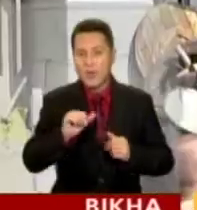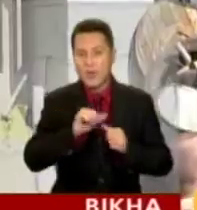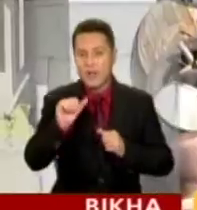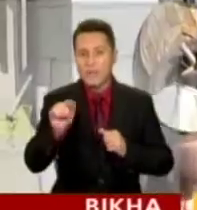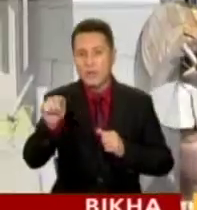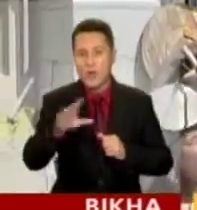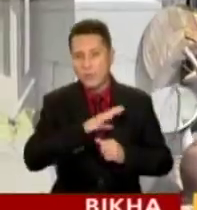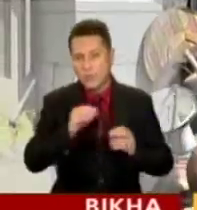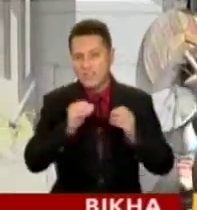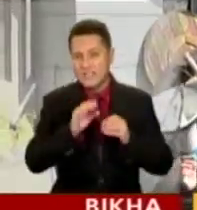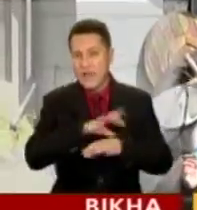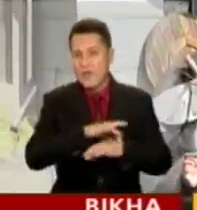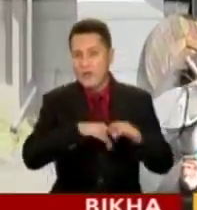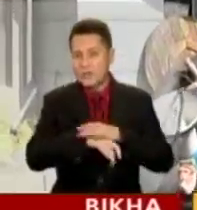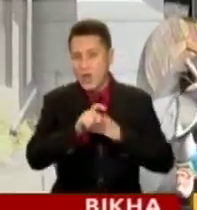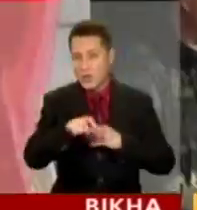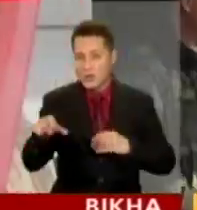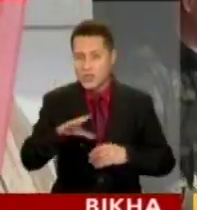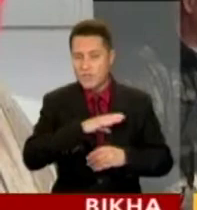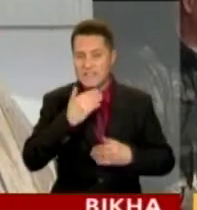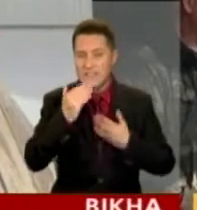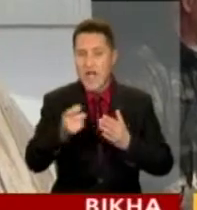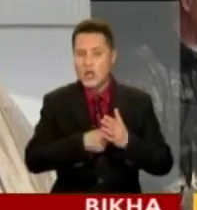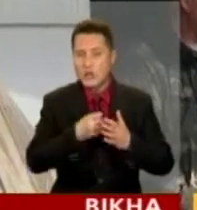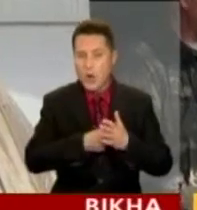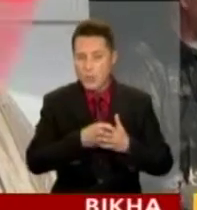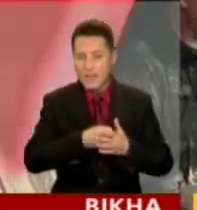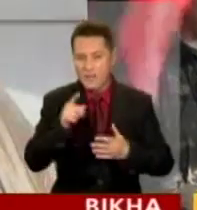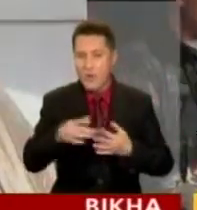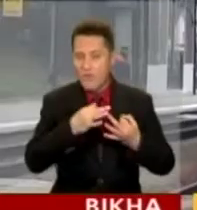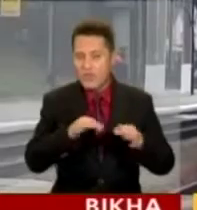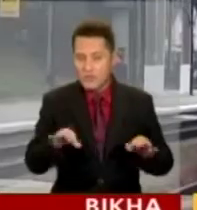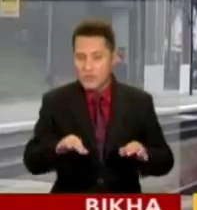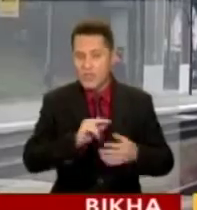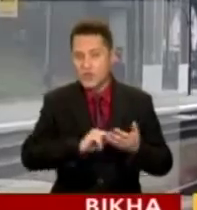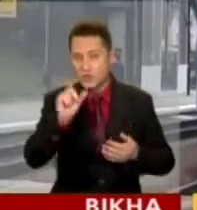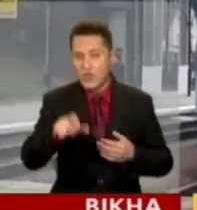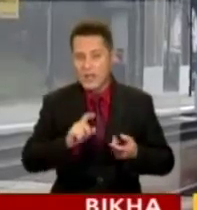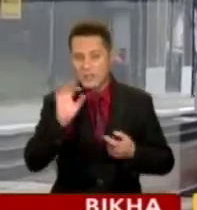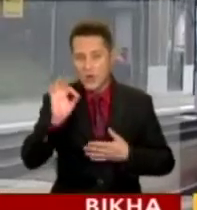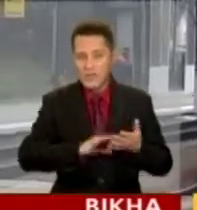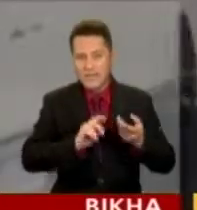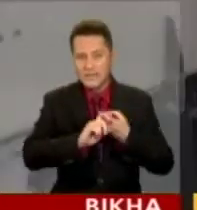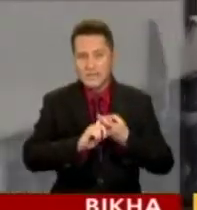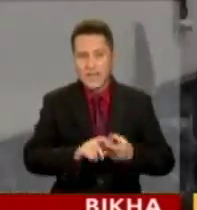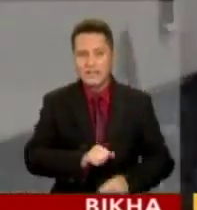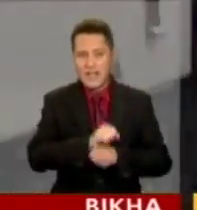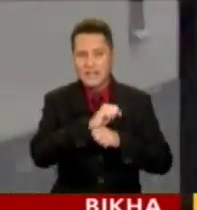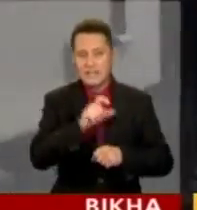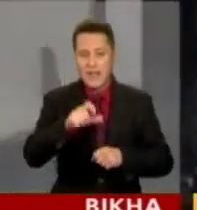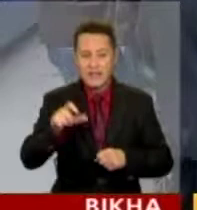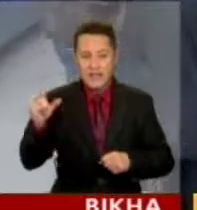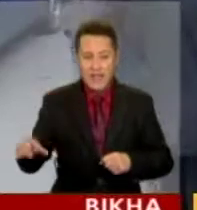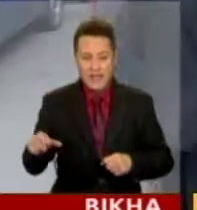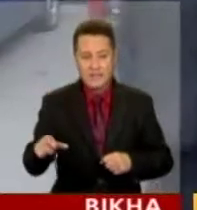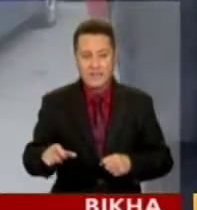ще з десяток заручників. Після допитів Олега та двох інших в'язнів відпустили. Журналіст одразу зв'язався із майданівцями. Ті допомогли купити